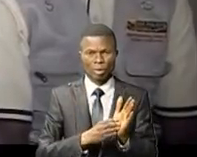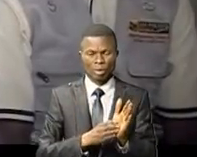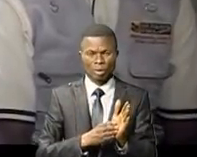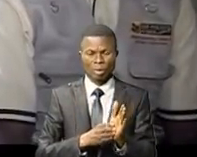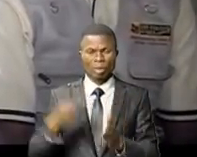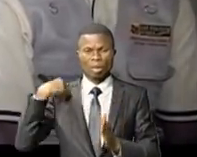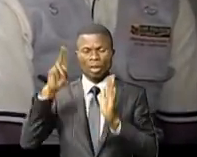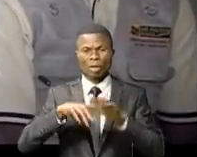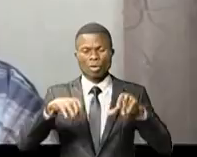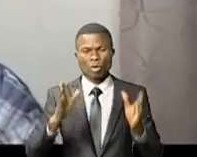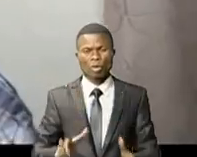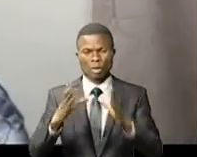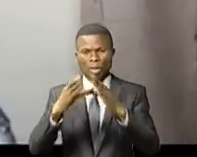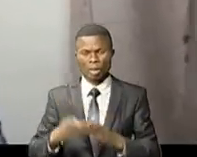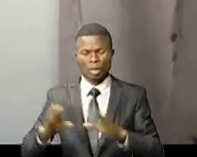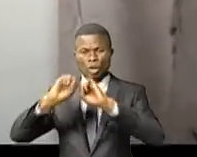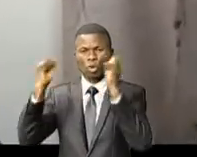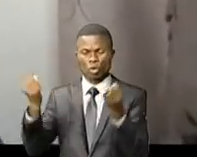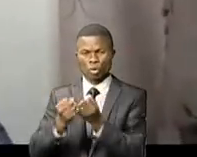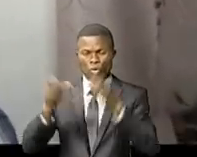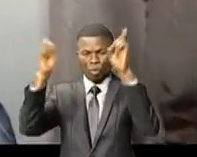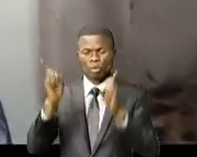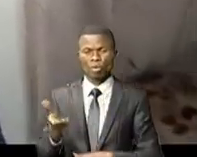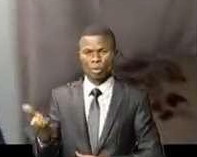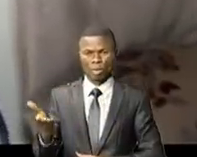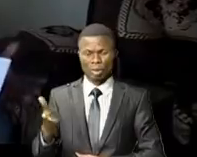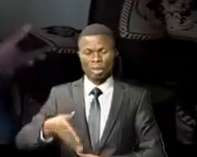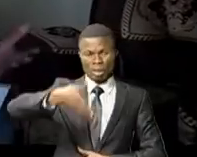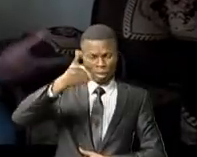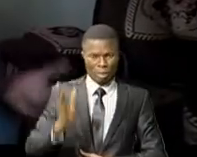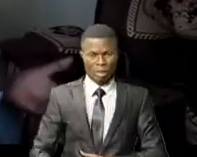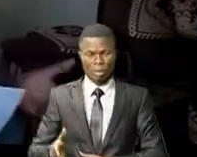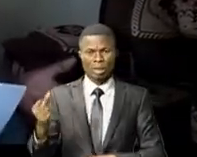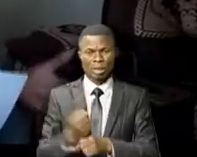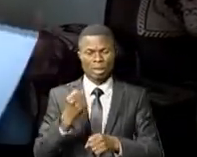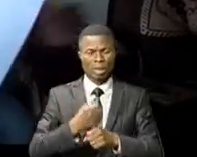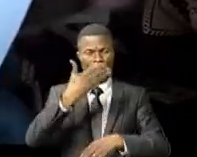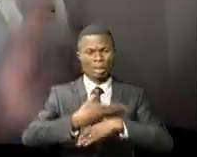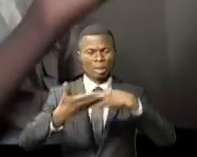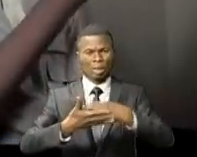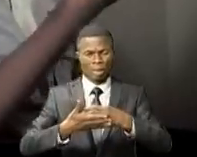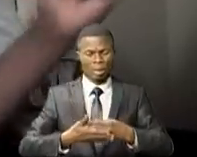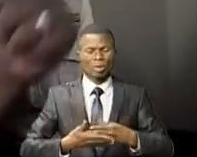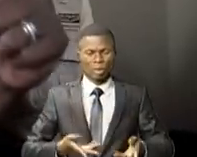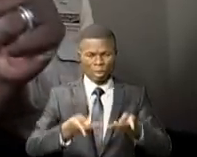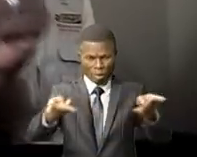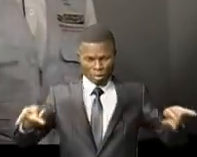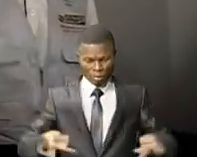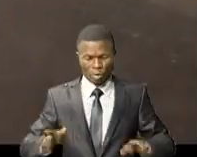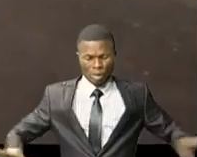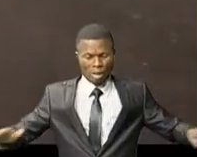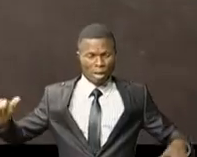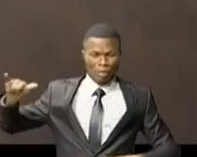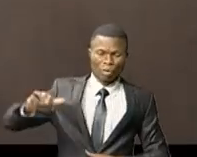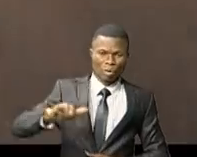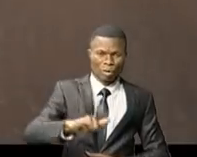le gouvernement congolais et cette firme panafricaine spécialisée dans la réhabilitation et la construction des